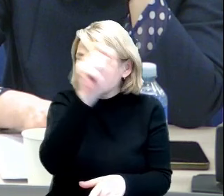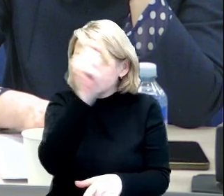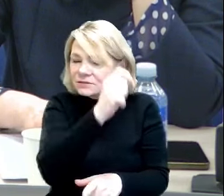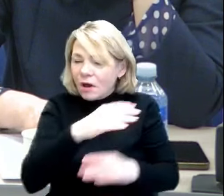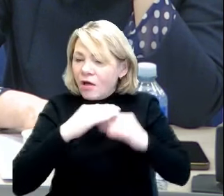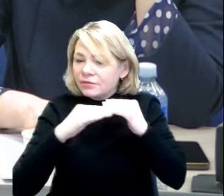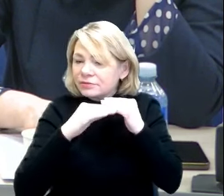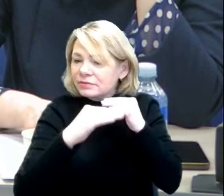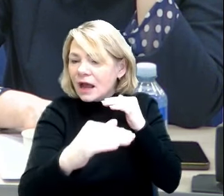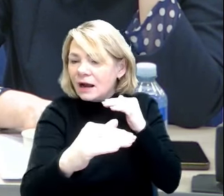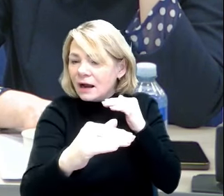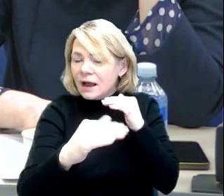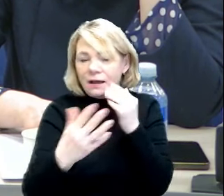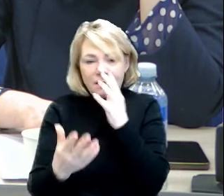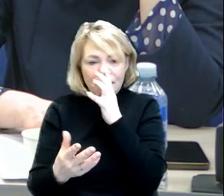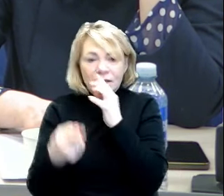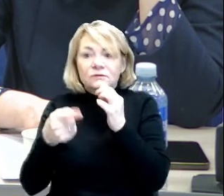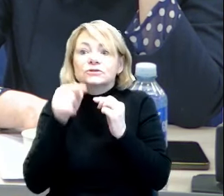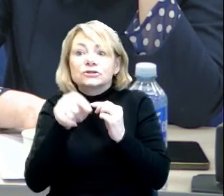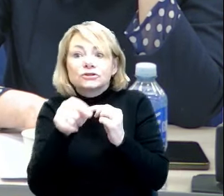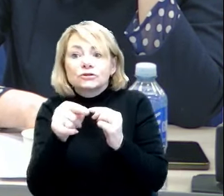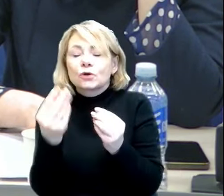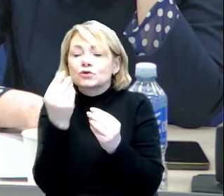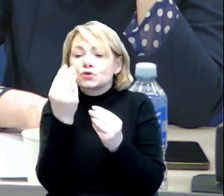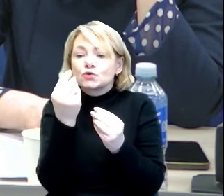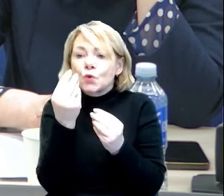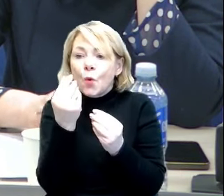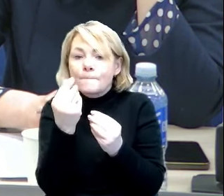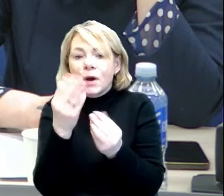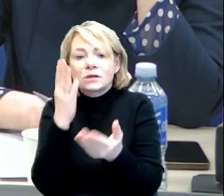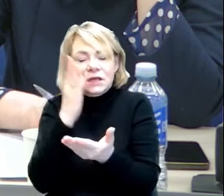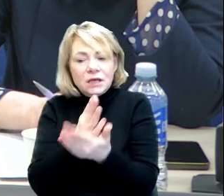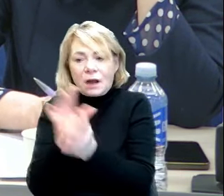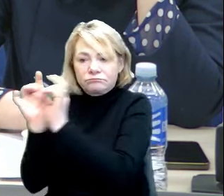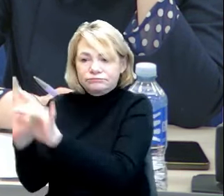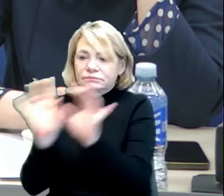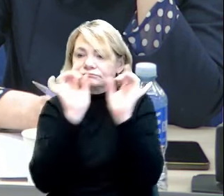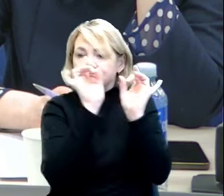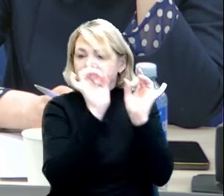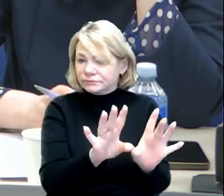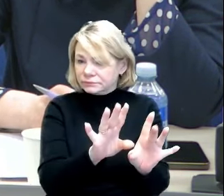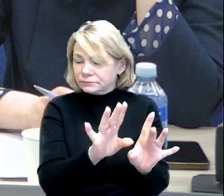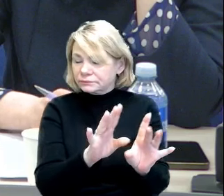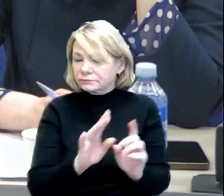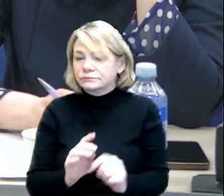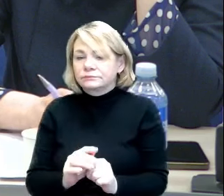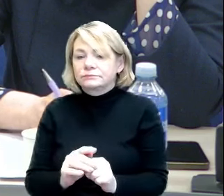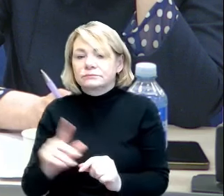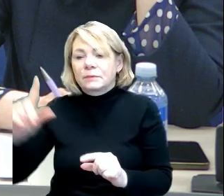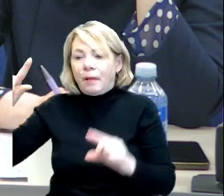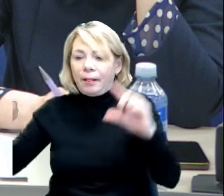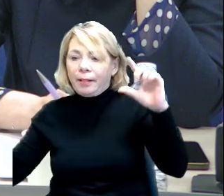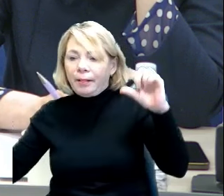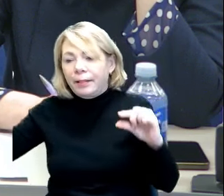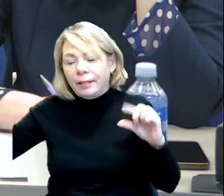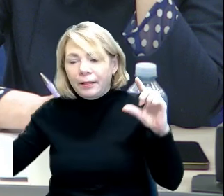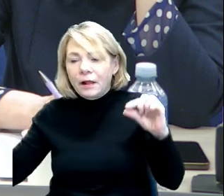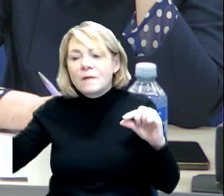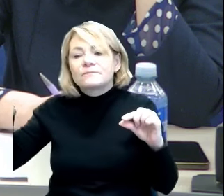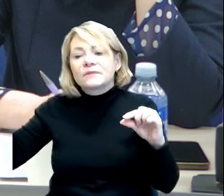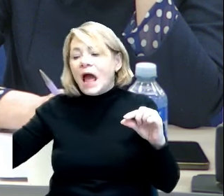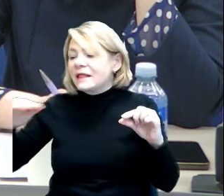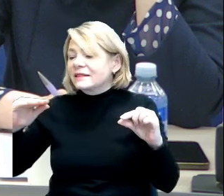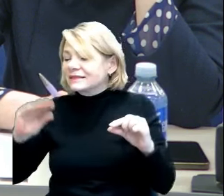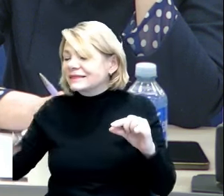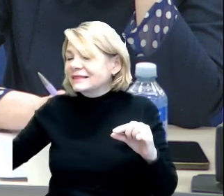skaičiuojamas bet šitos sumos jos turi skirt us nusidėvėjimo terminus danga nusidėvė per penkis metus